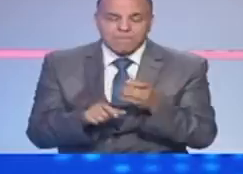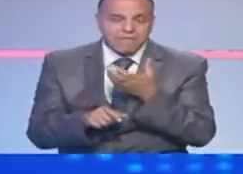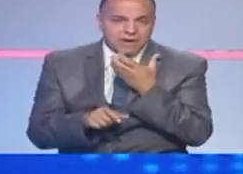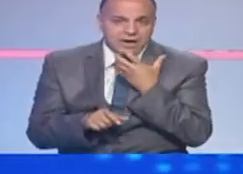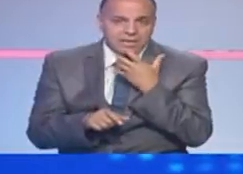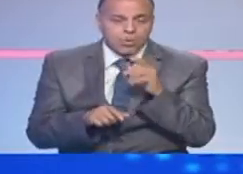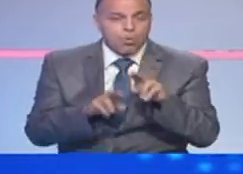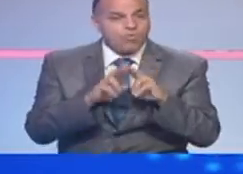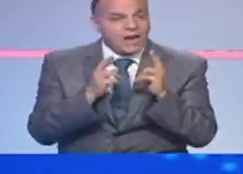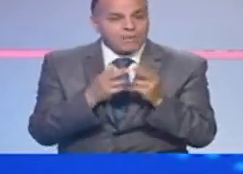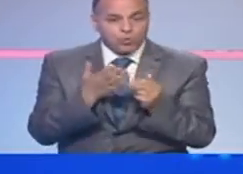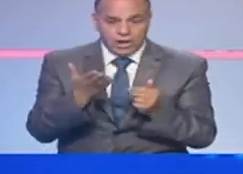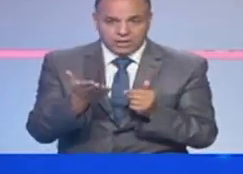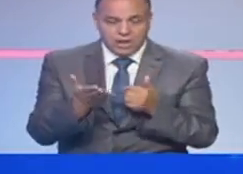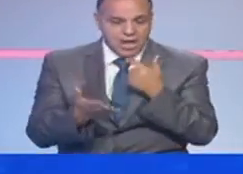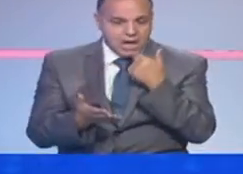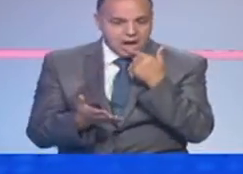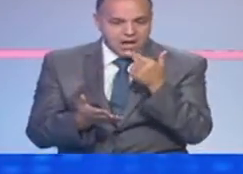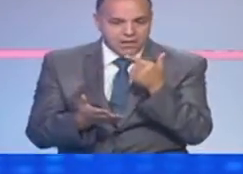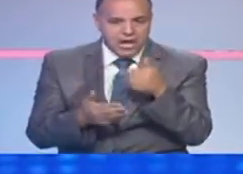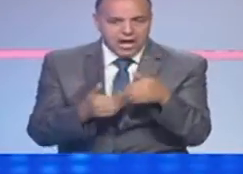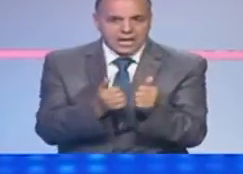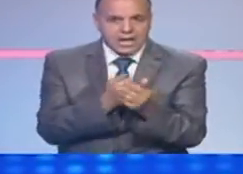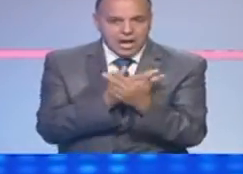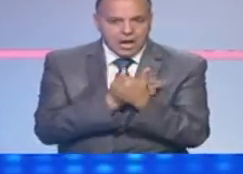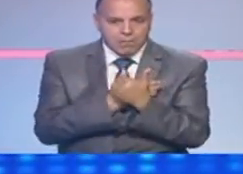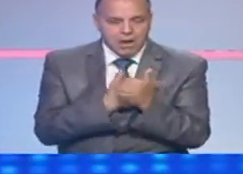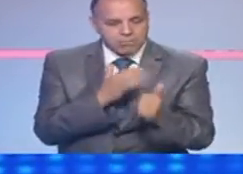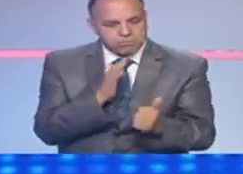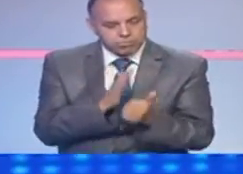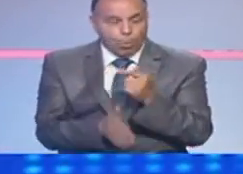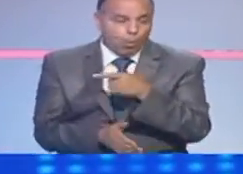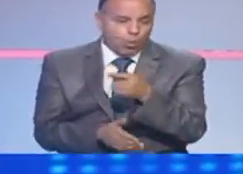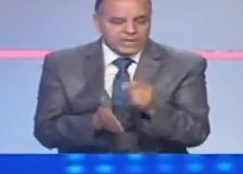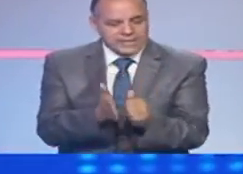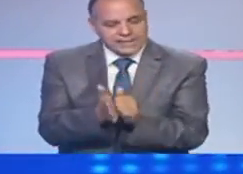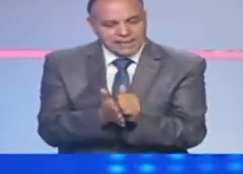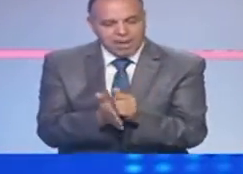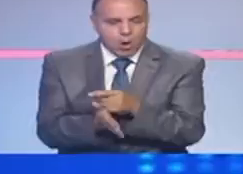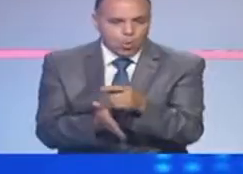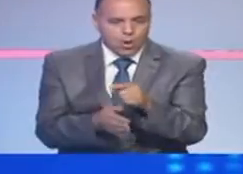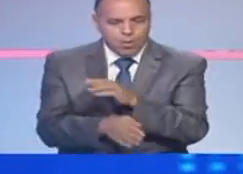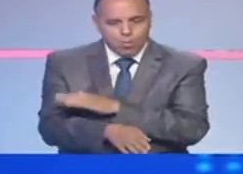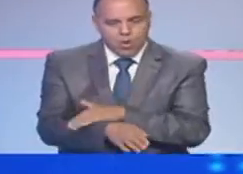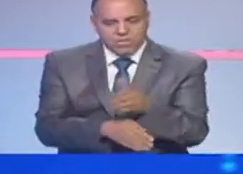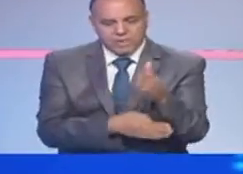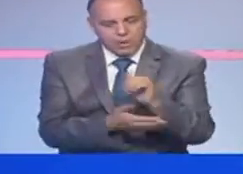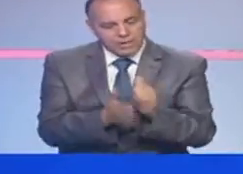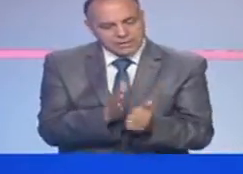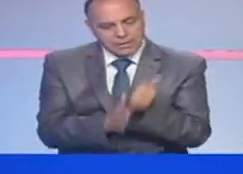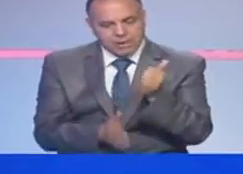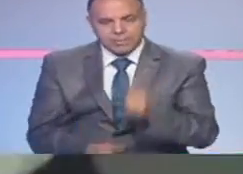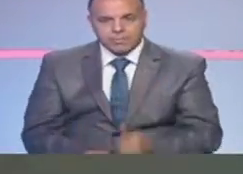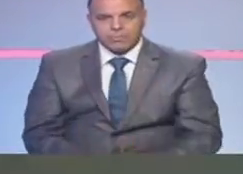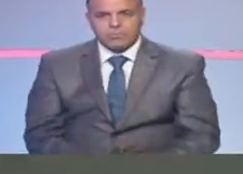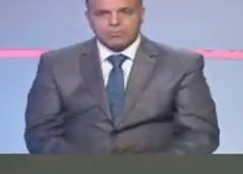والمجتمع الدولي اصدرت الحركه اليوم عفوا عاما عن جميع موظف الدوله